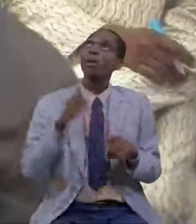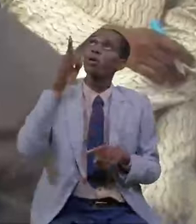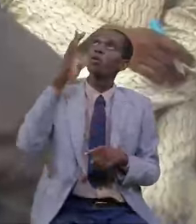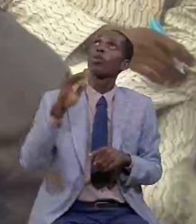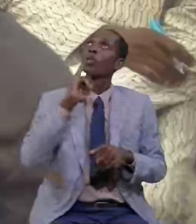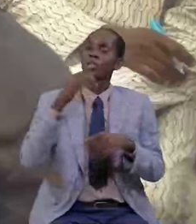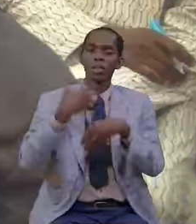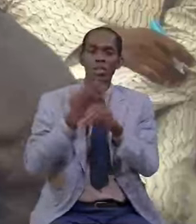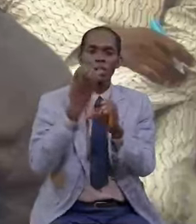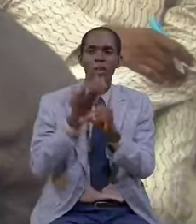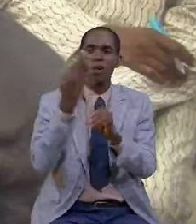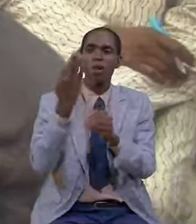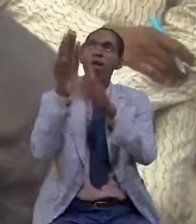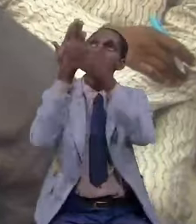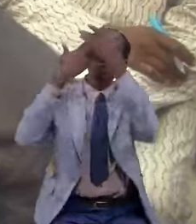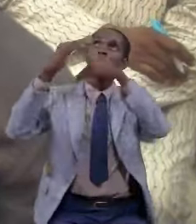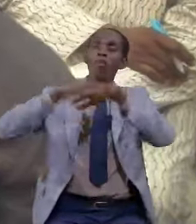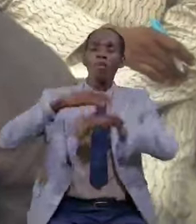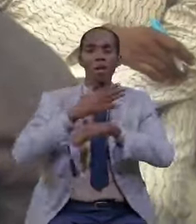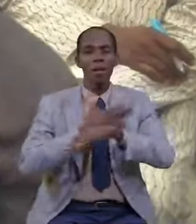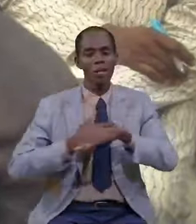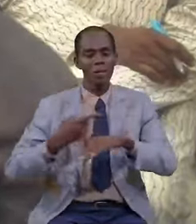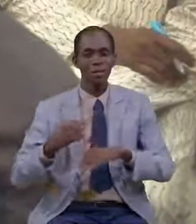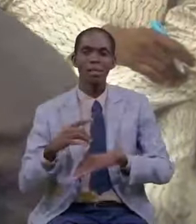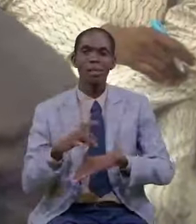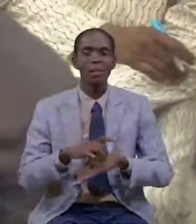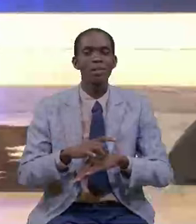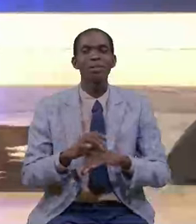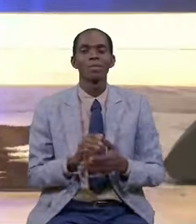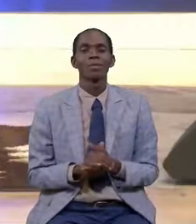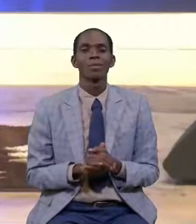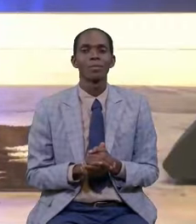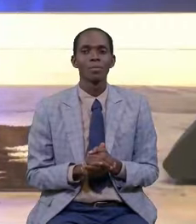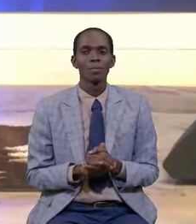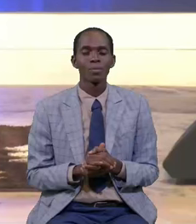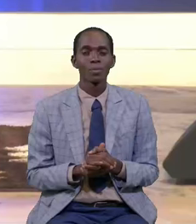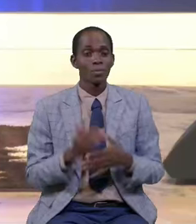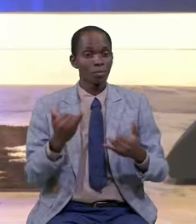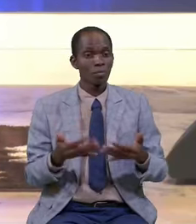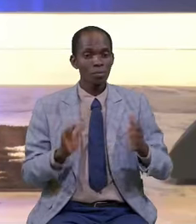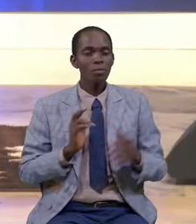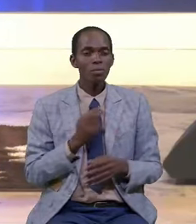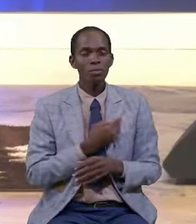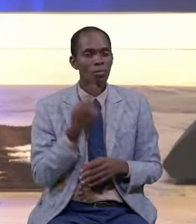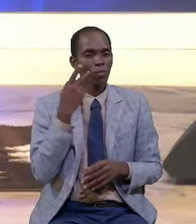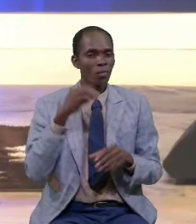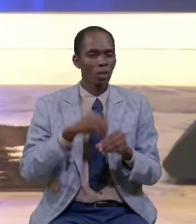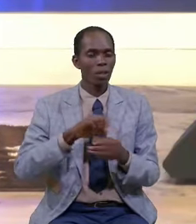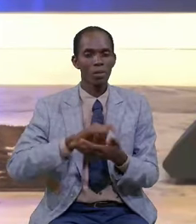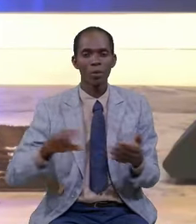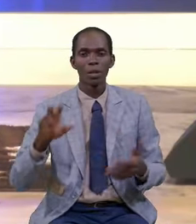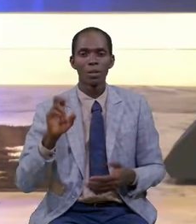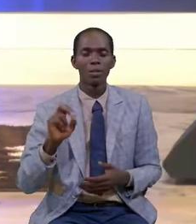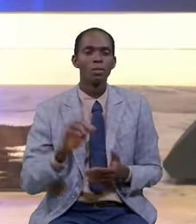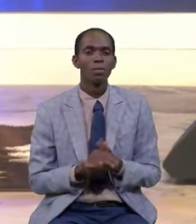chose de bienheureux. Mais notre Dieu est le créateur du ciel et de la terre. Voyons le verset 30.